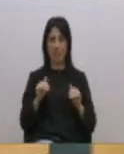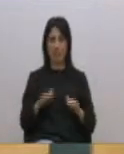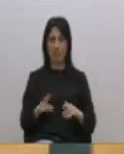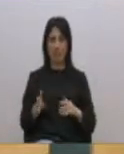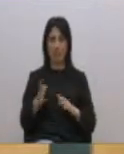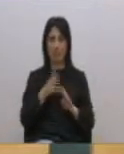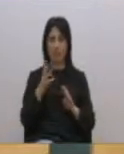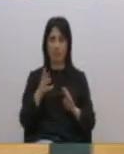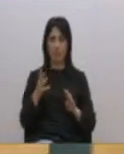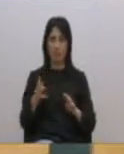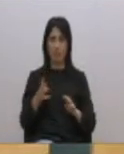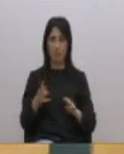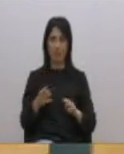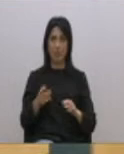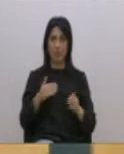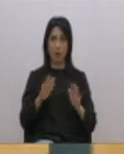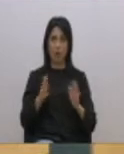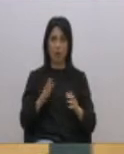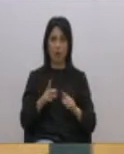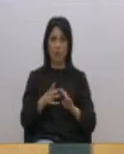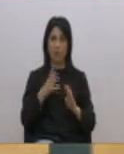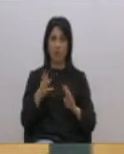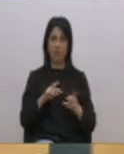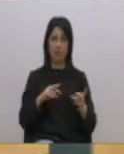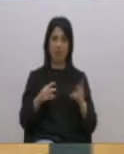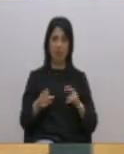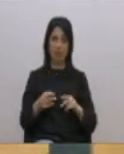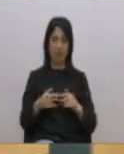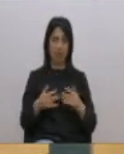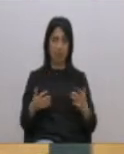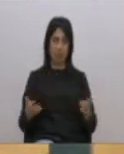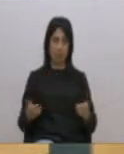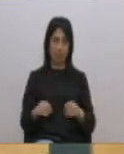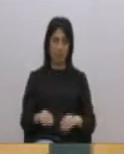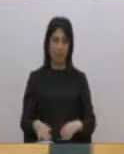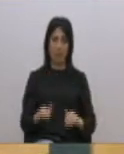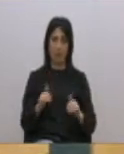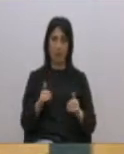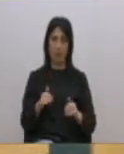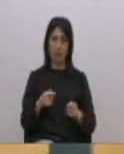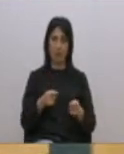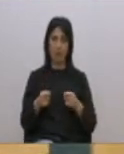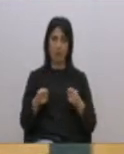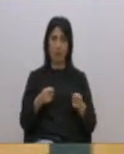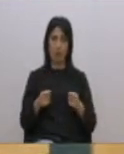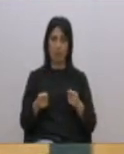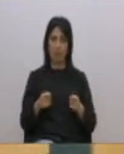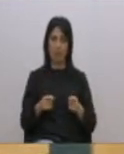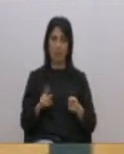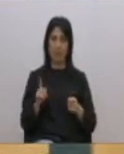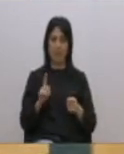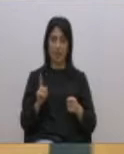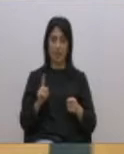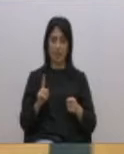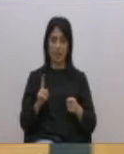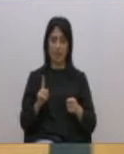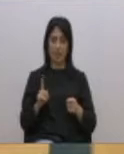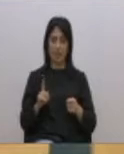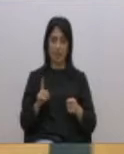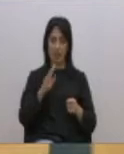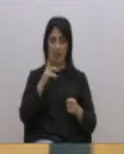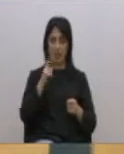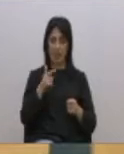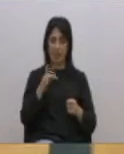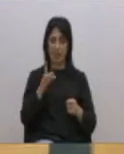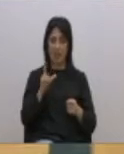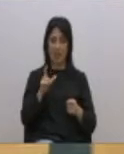ამ რიგითობას და ხო არ ხდება ამ რიგითობის შეცვლა ამ შემდეგ და როგორ რეგულირდება. Რასაც თავბატონი